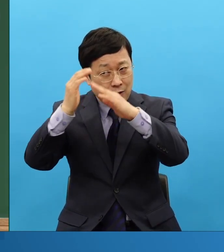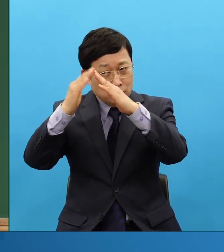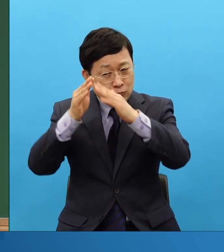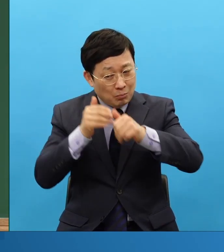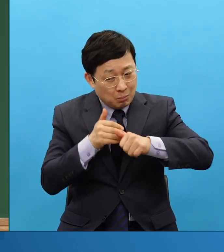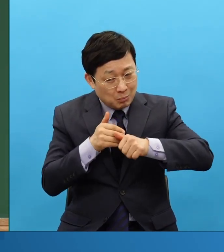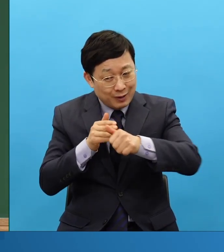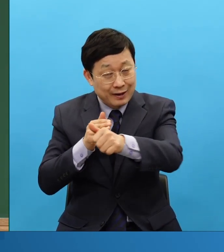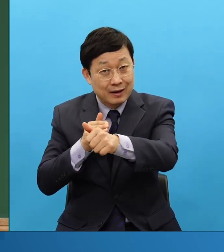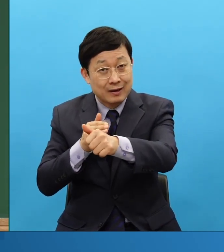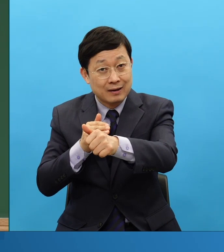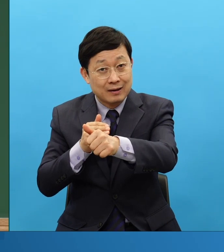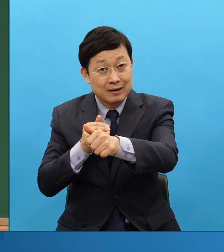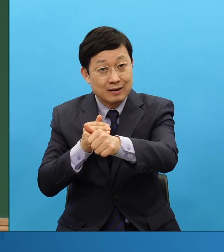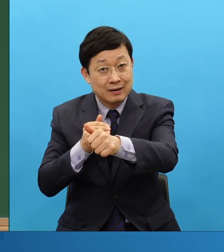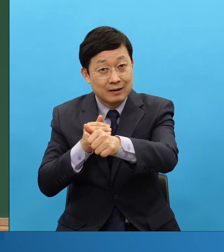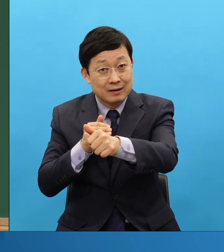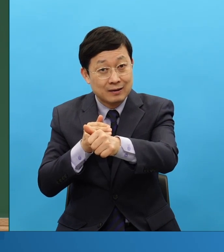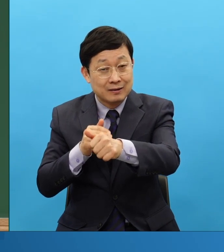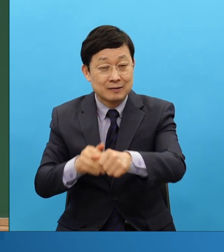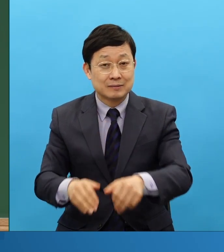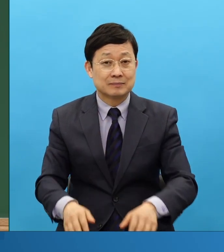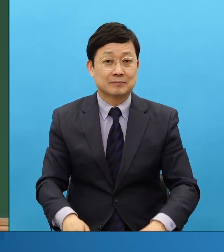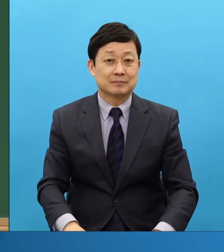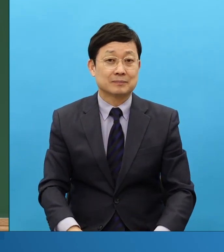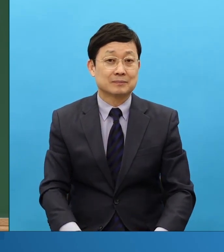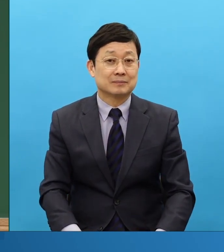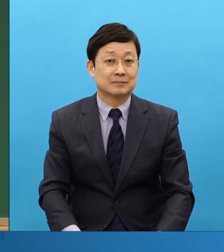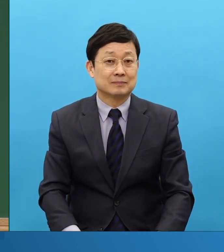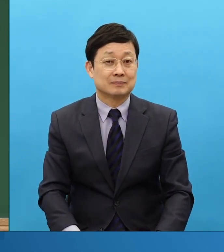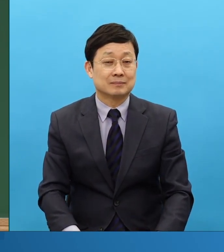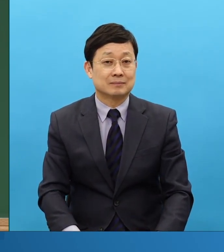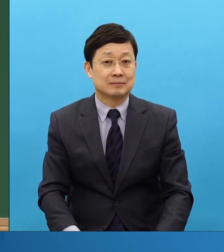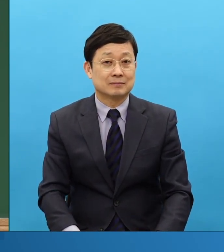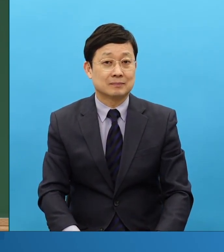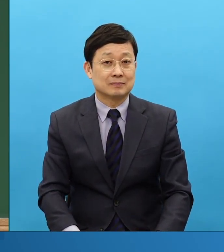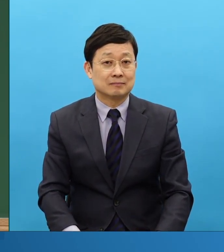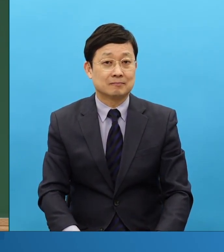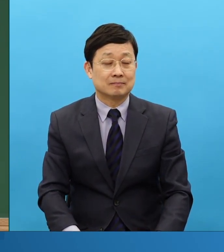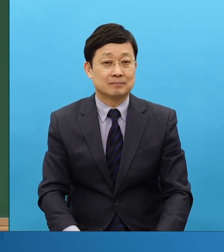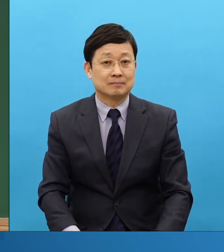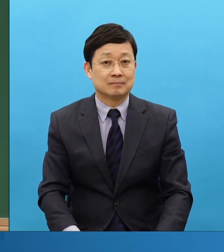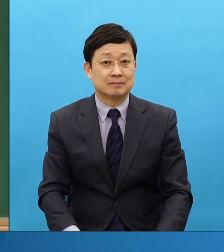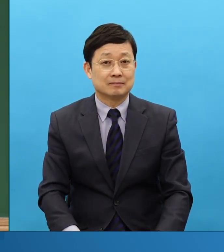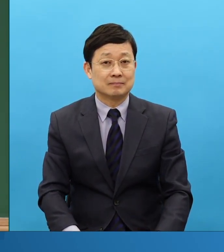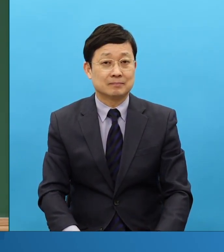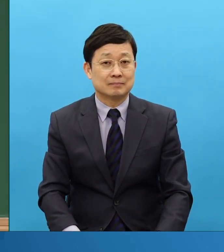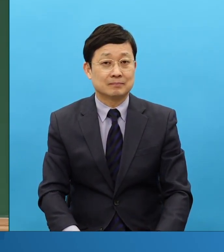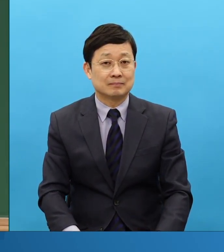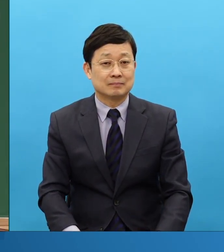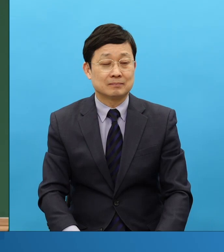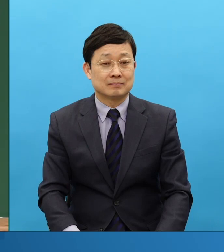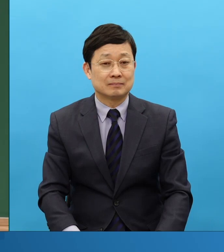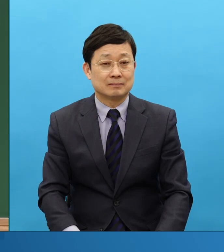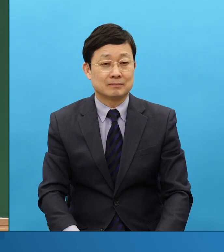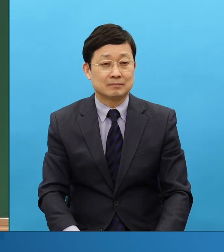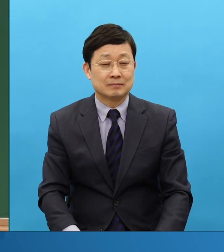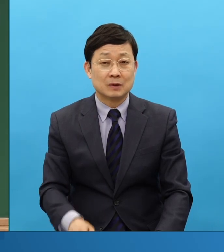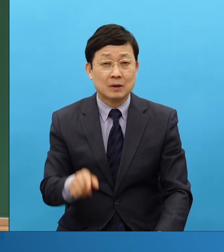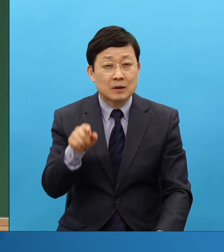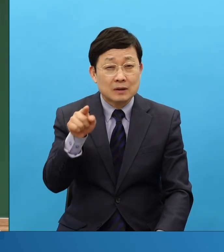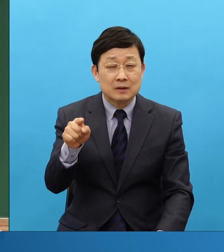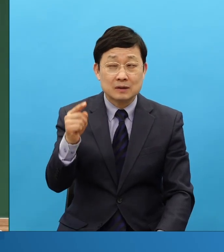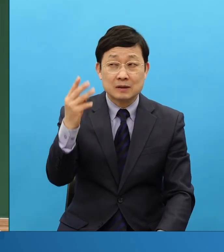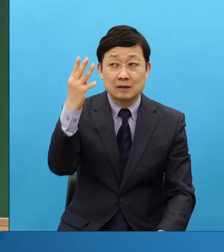very well that if she raised this baby 예, on her own, it would die anyway. 가장 쉬운 건데 우리가 이 영향에 대한